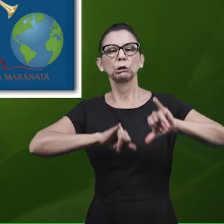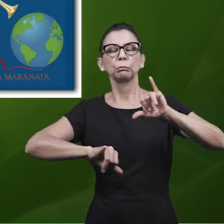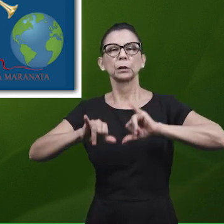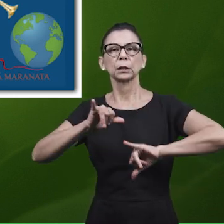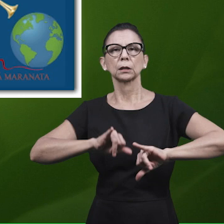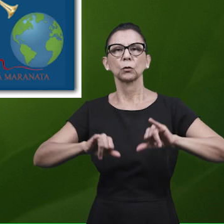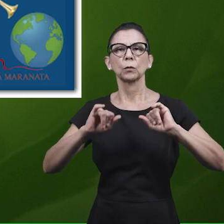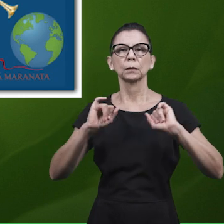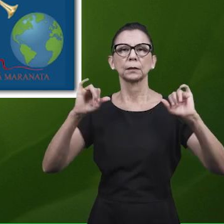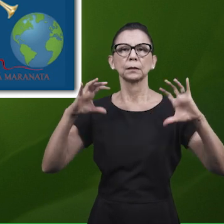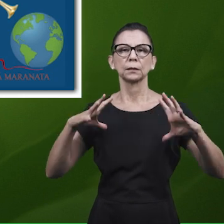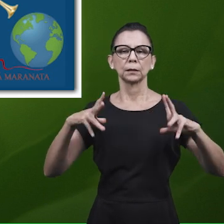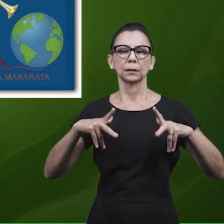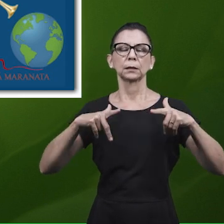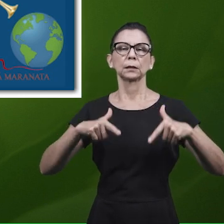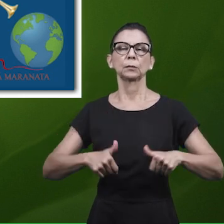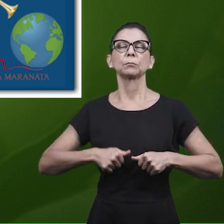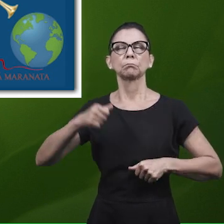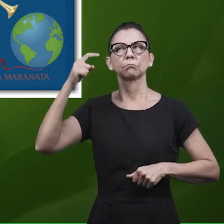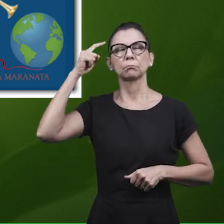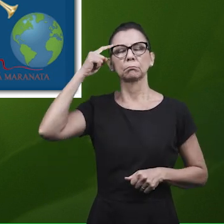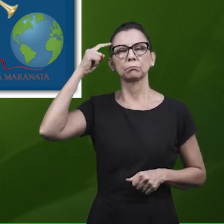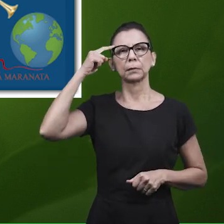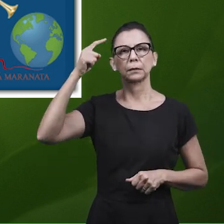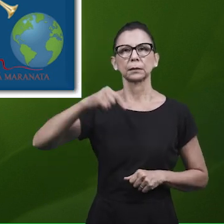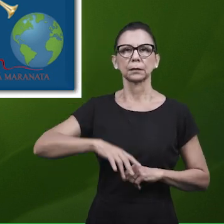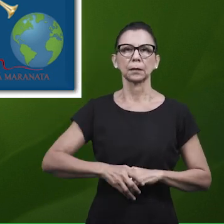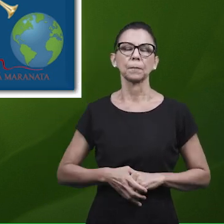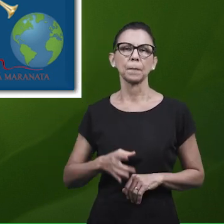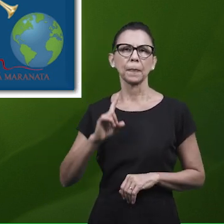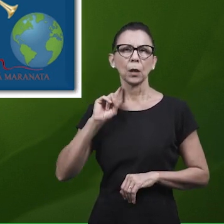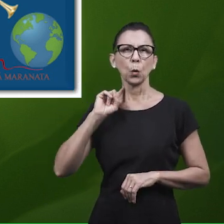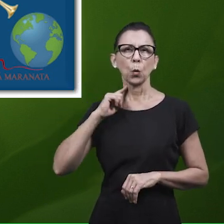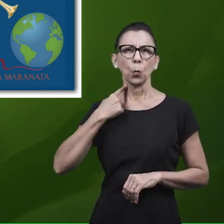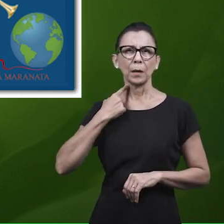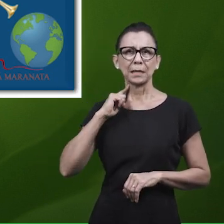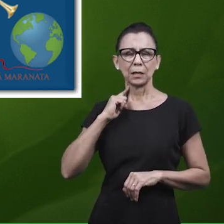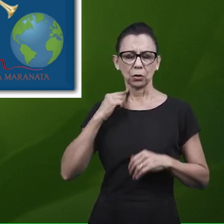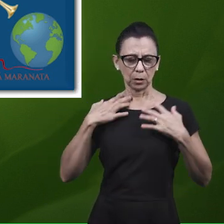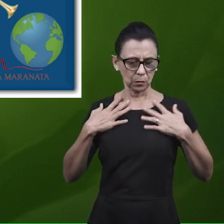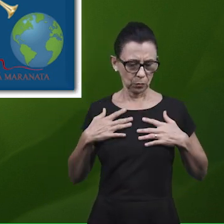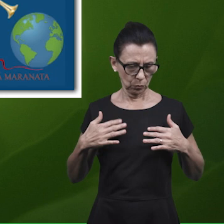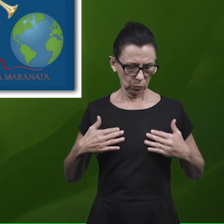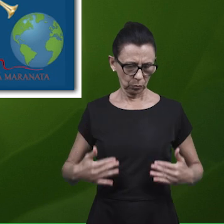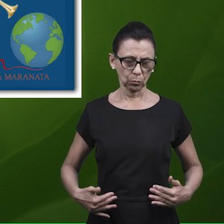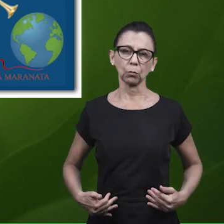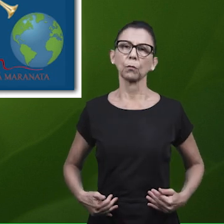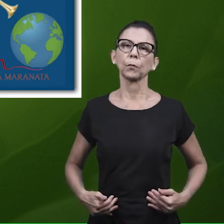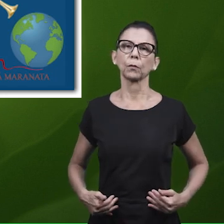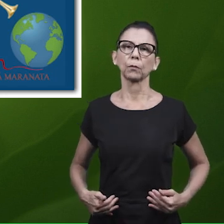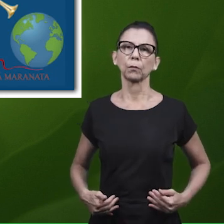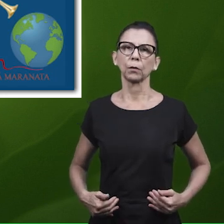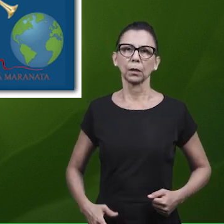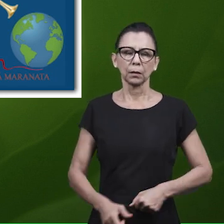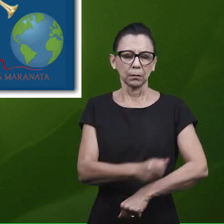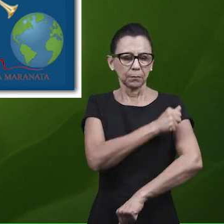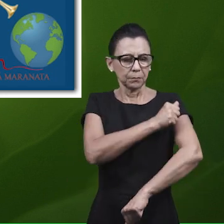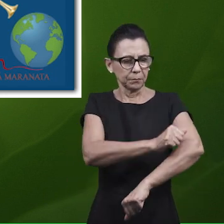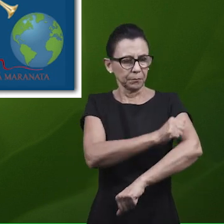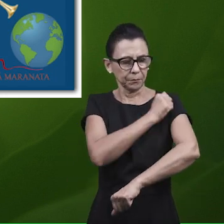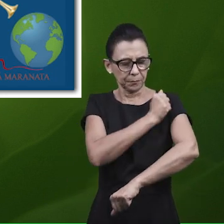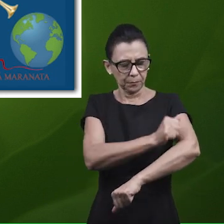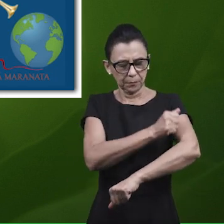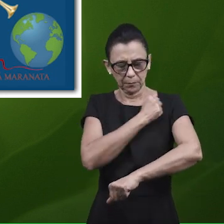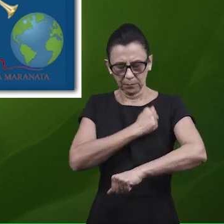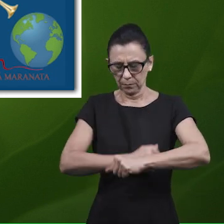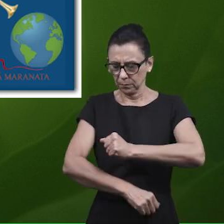ce processus de purification. Nous pouvons imaginer la saleté qui est accrochée encore.